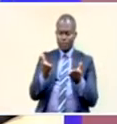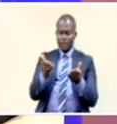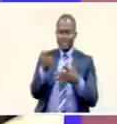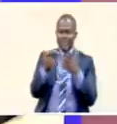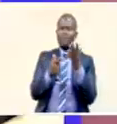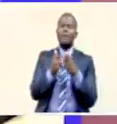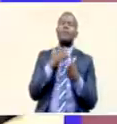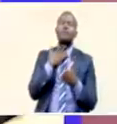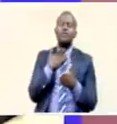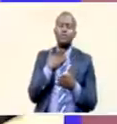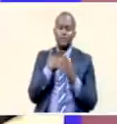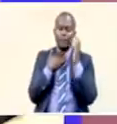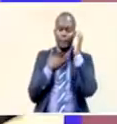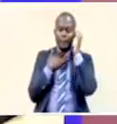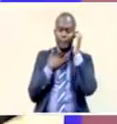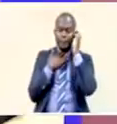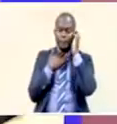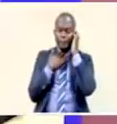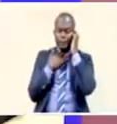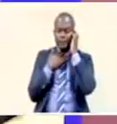abantu bifuza